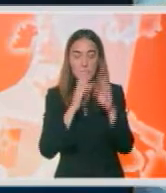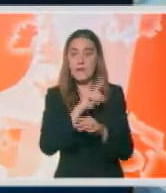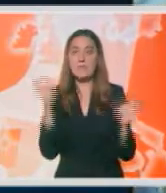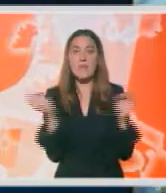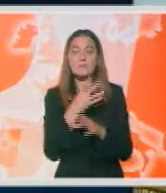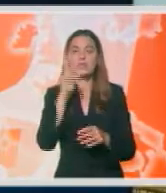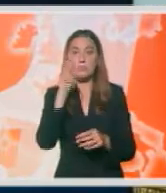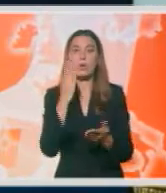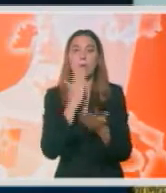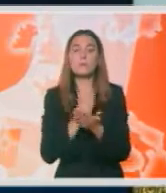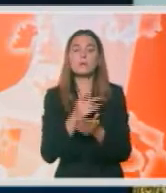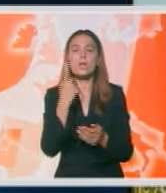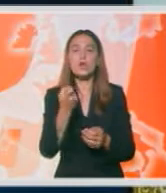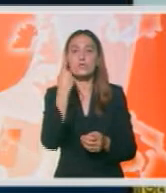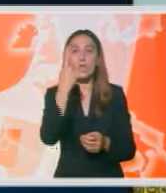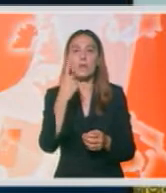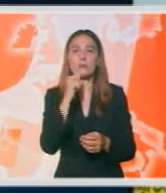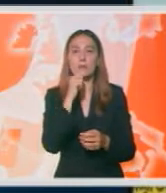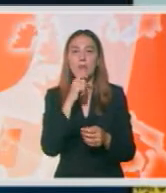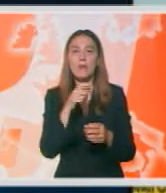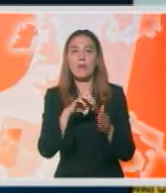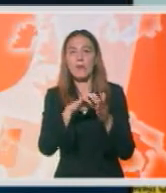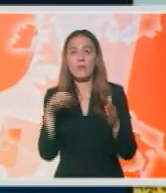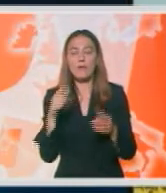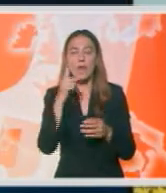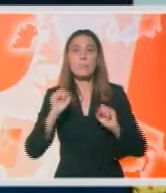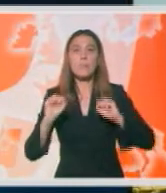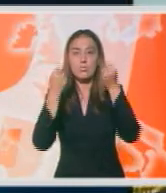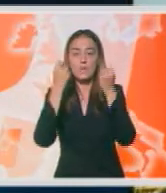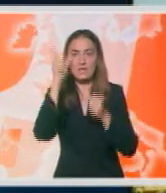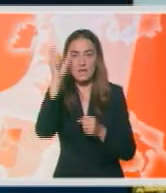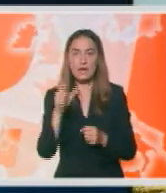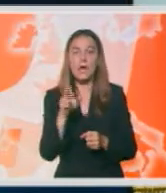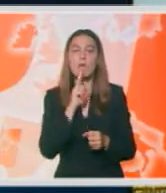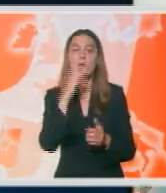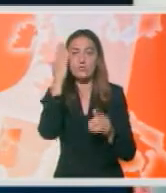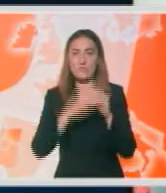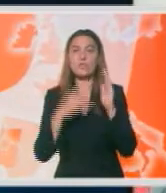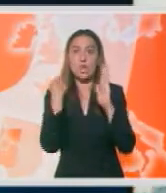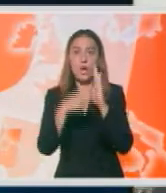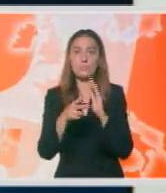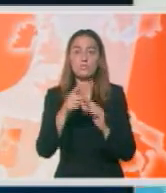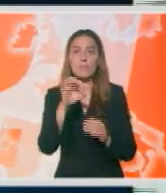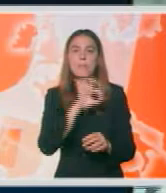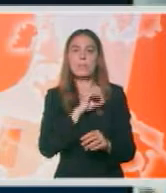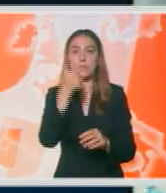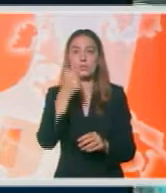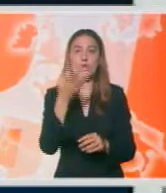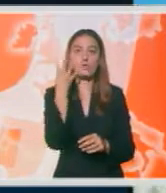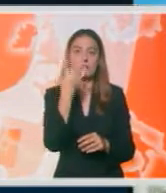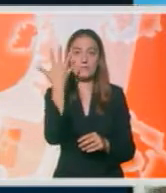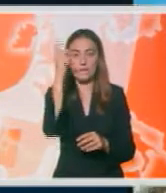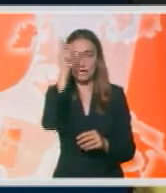nesreća mogla biti posljedica još jedne sabotaže maoističkih pobunjenika, koji su već optuženi za pogibiju